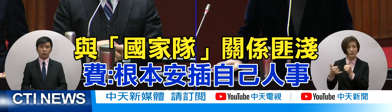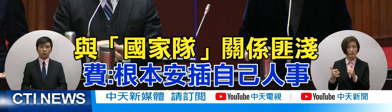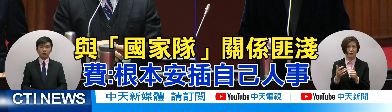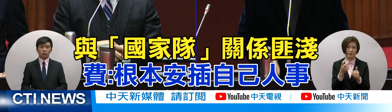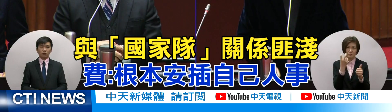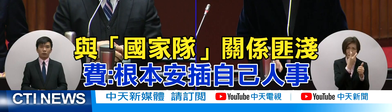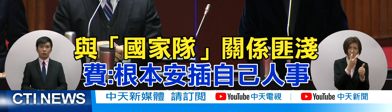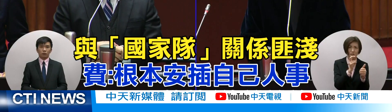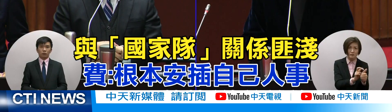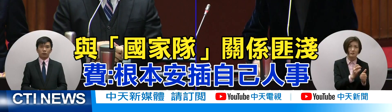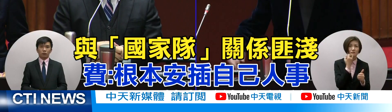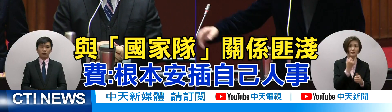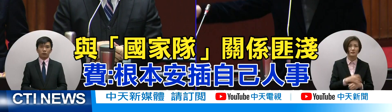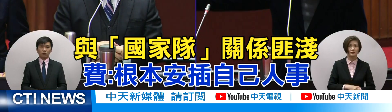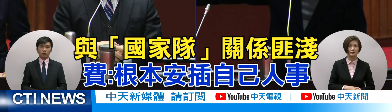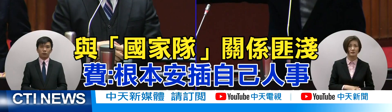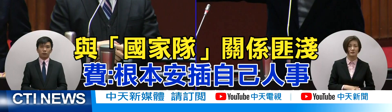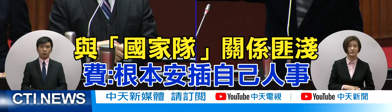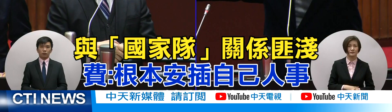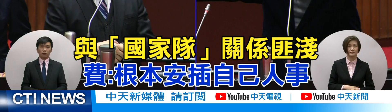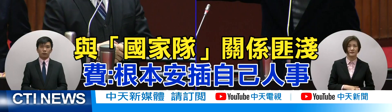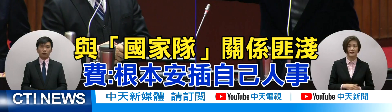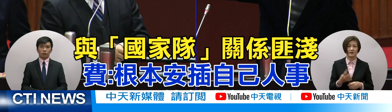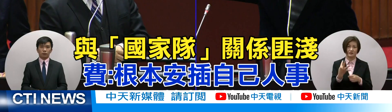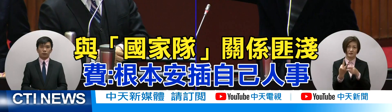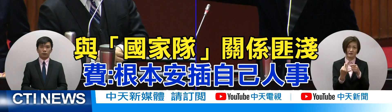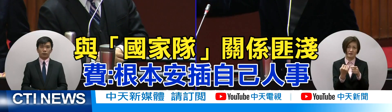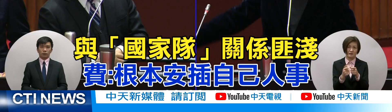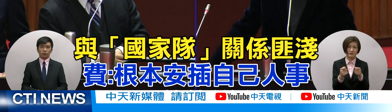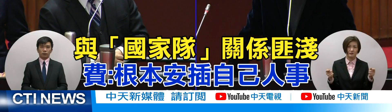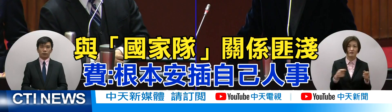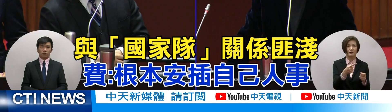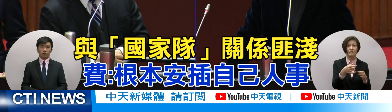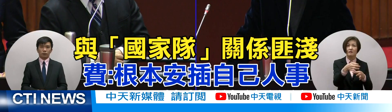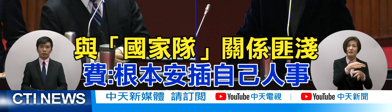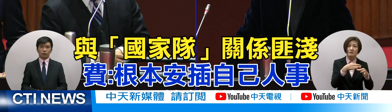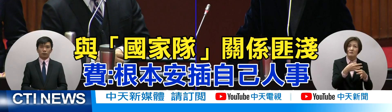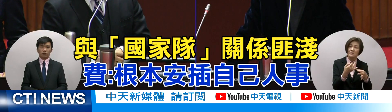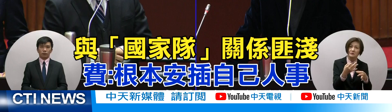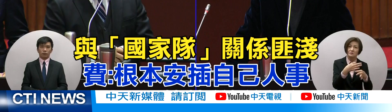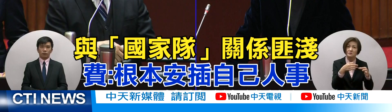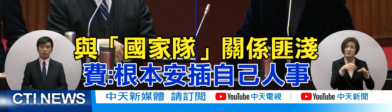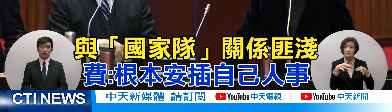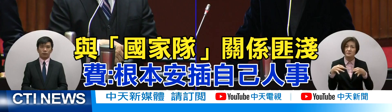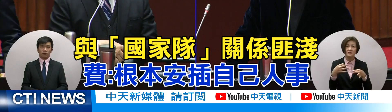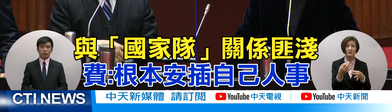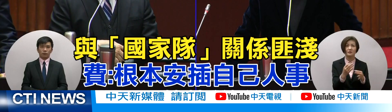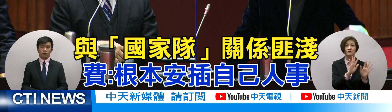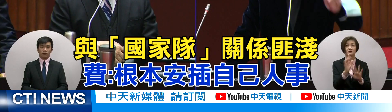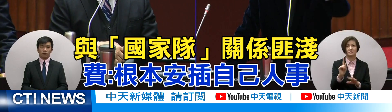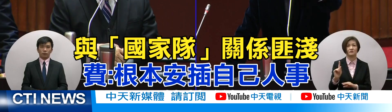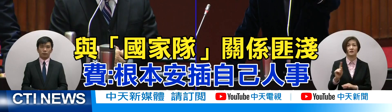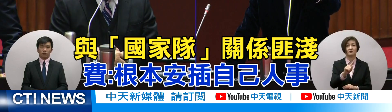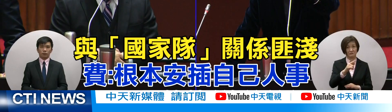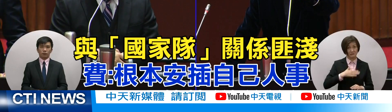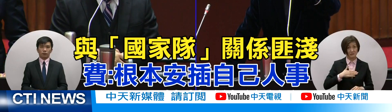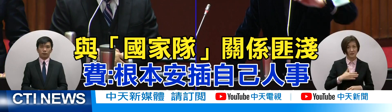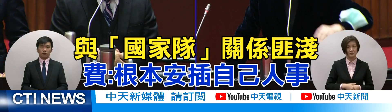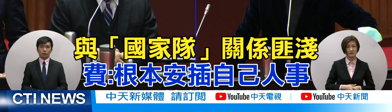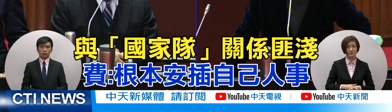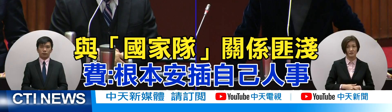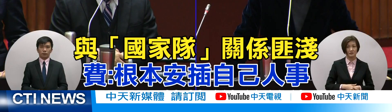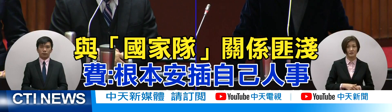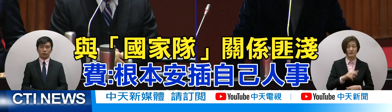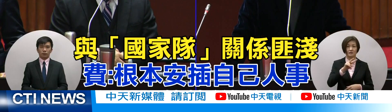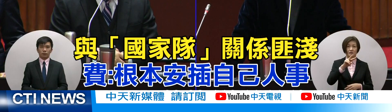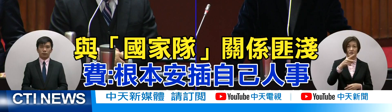们。我为什么要监督他们？几年下来，你知道他的营业状况怎么样吗？院长，你是他的资本额